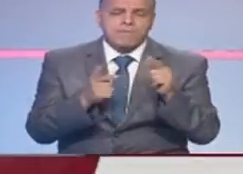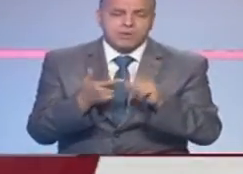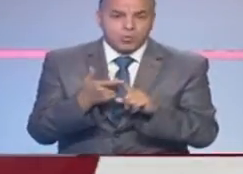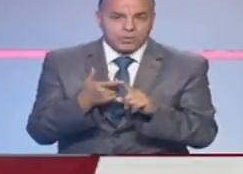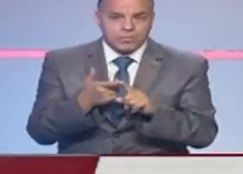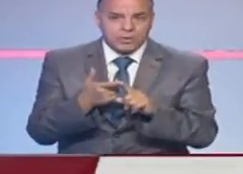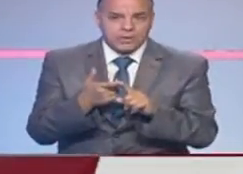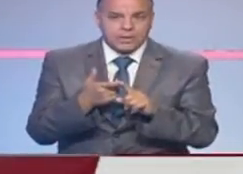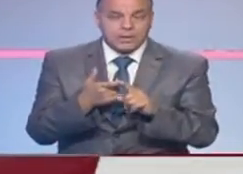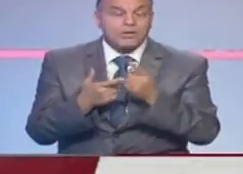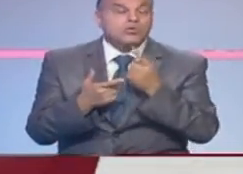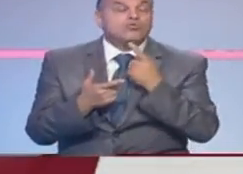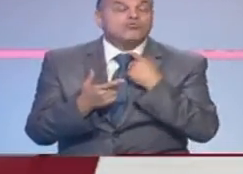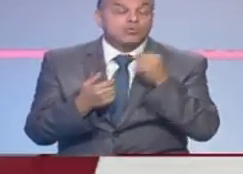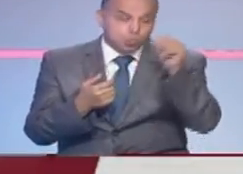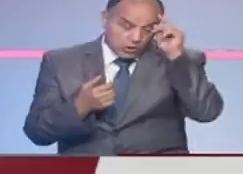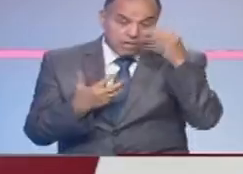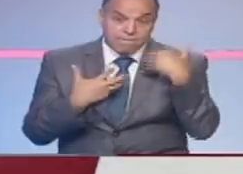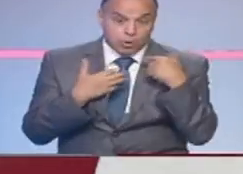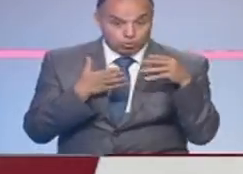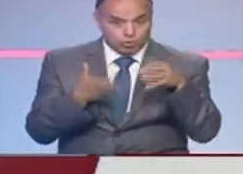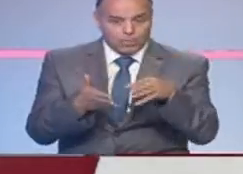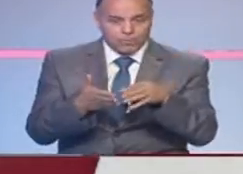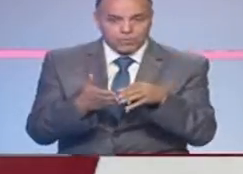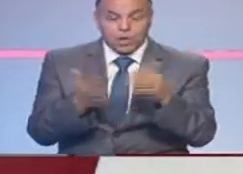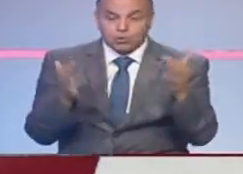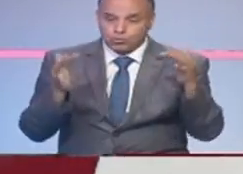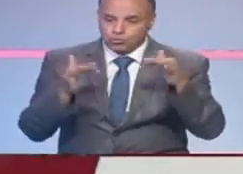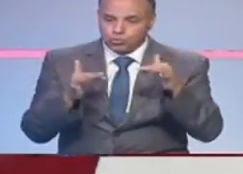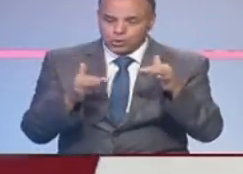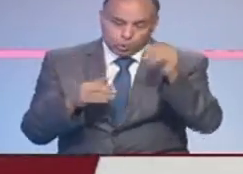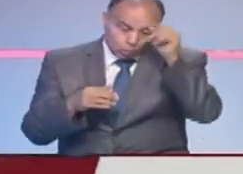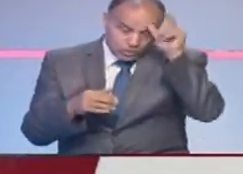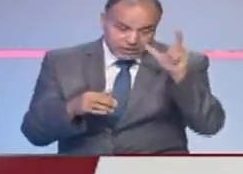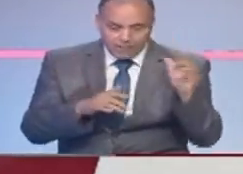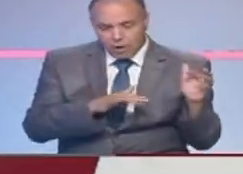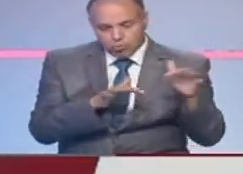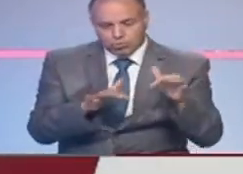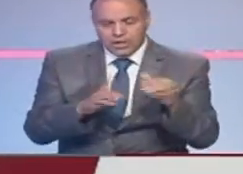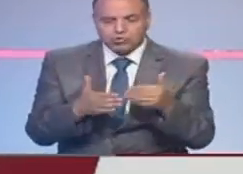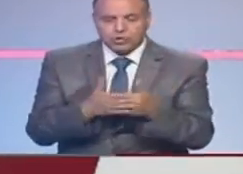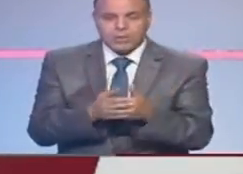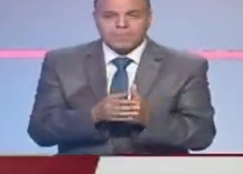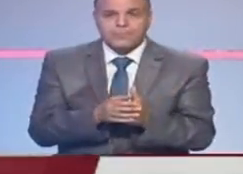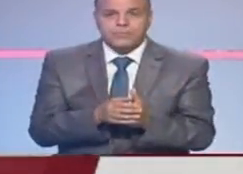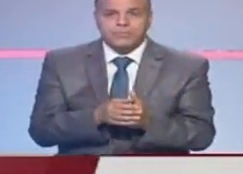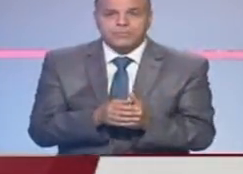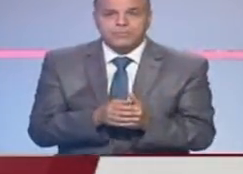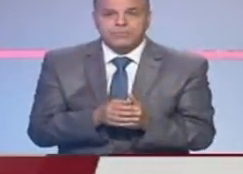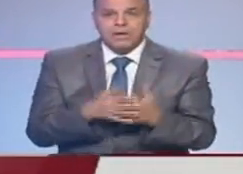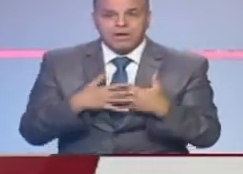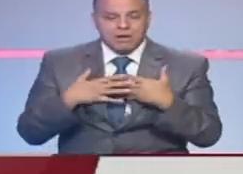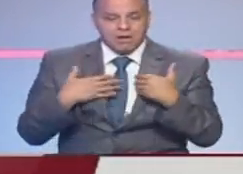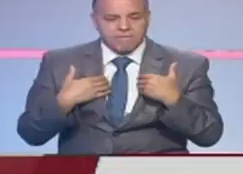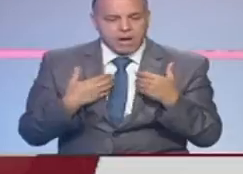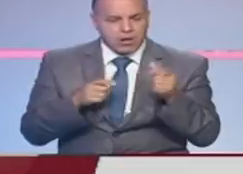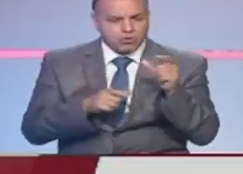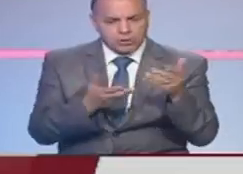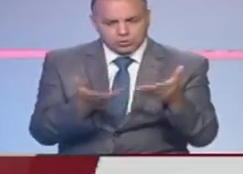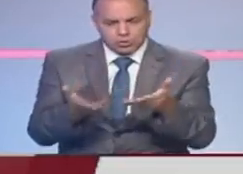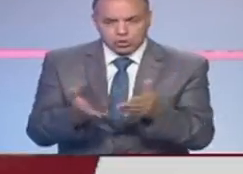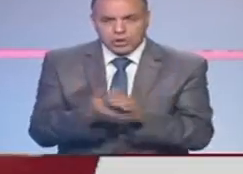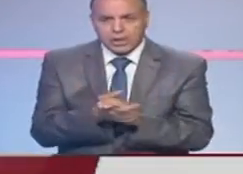تستهوي السياح التونسيين الوافدين من مختلف جهات البلاد منذ حرب الاباده